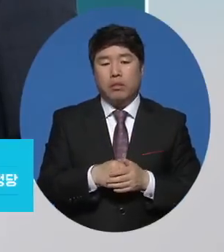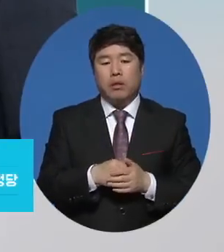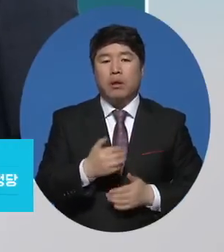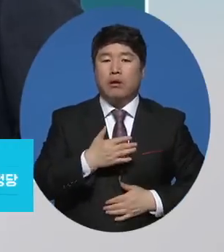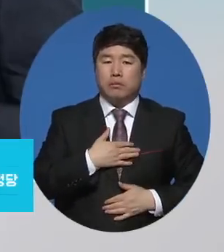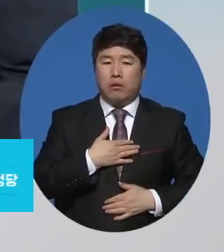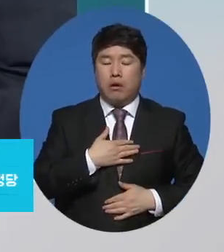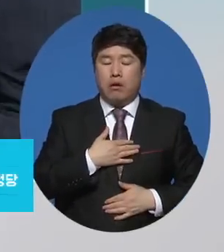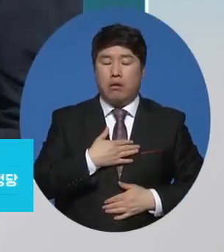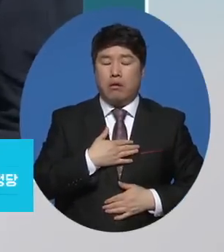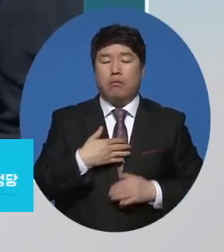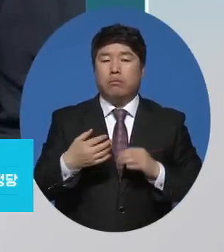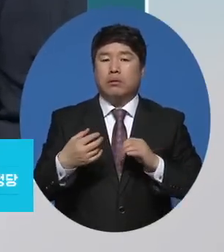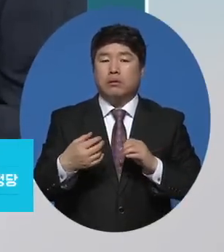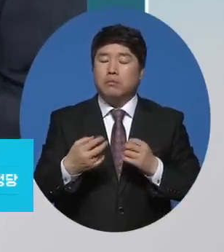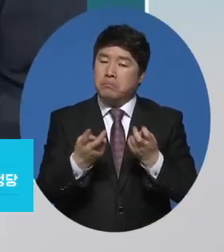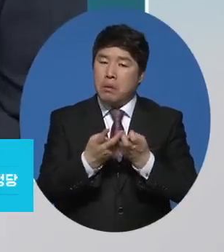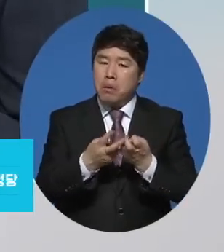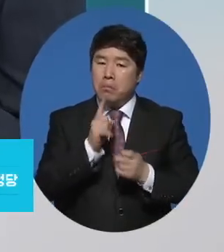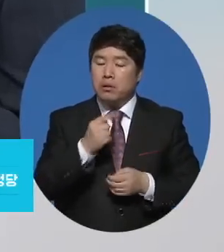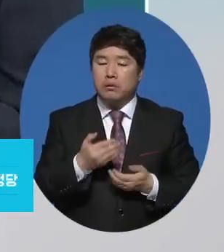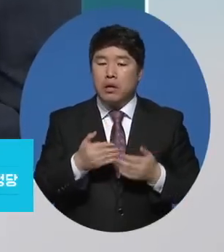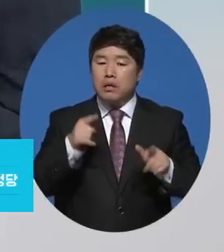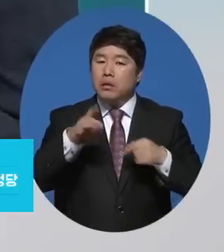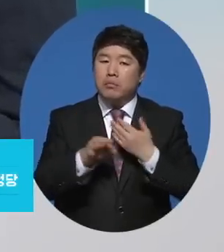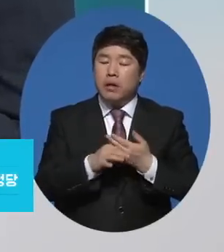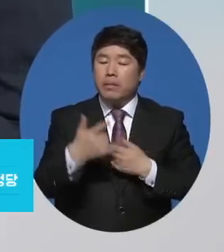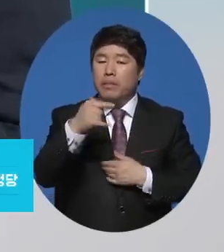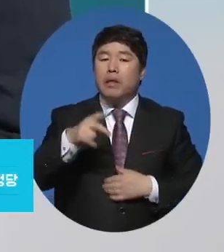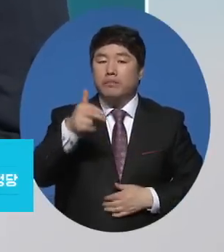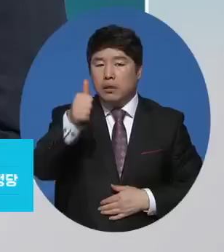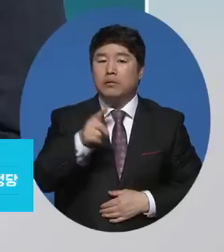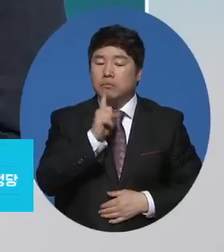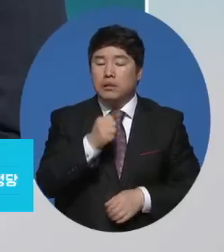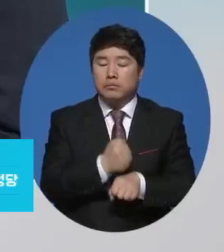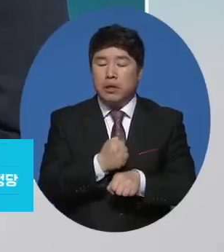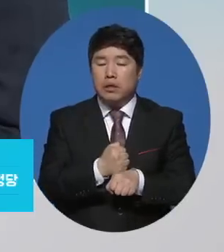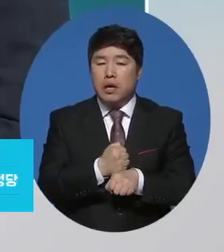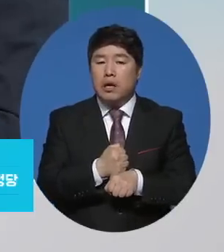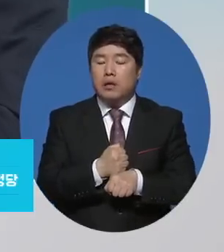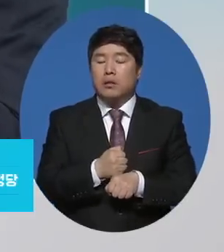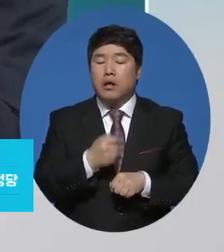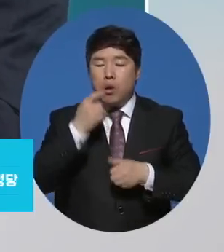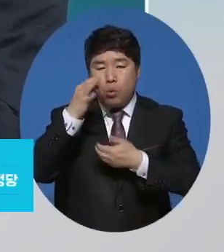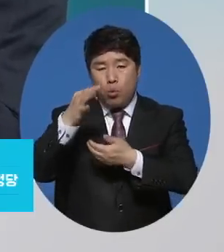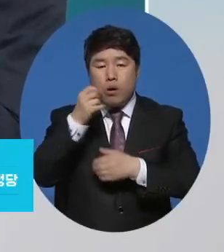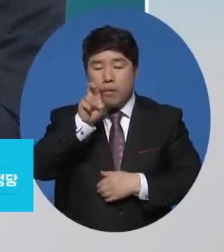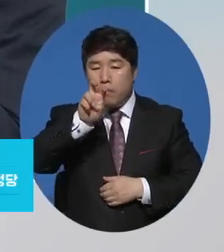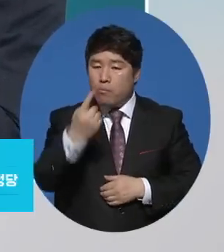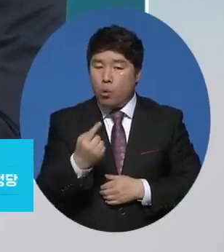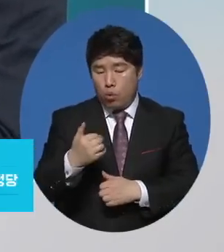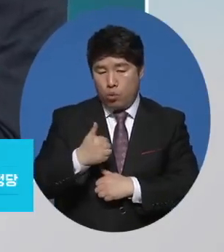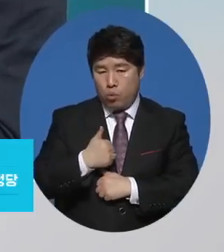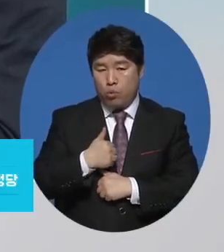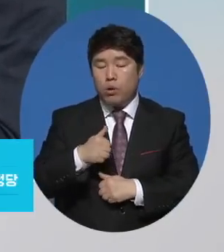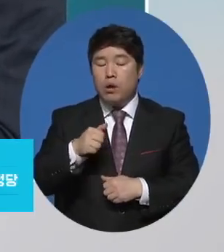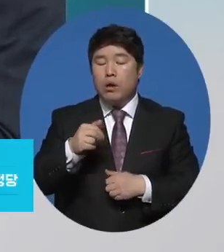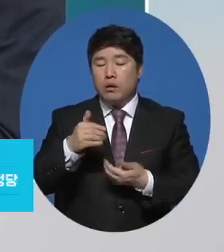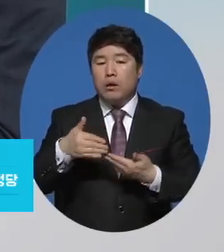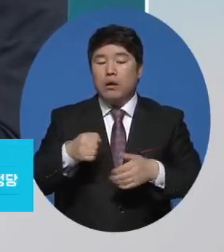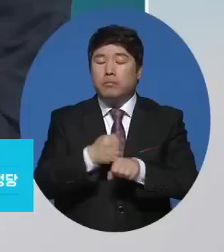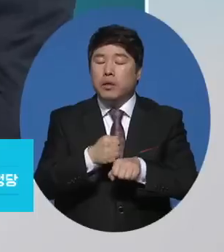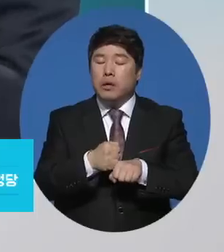제가 대안을러 아니 그러면 남지사이 말씀하신 모병제는 거는 일부 병력 중에 일부만